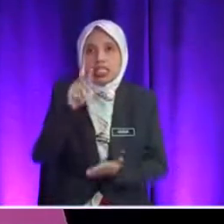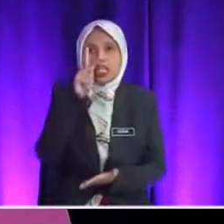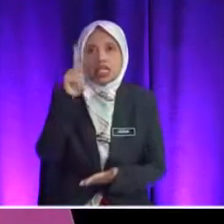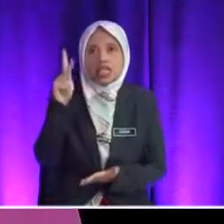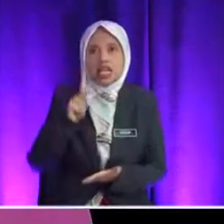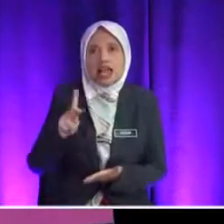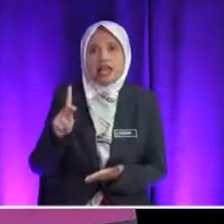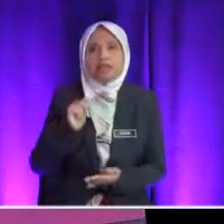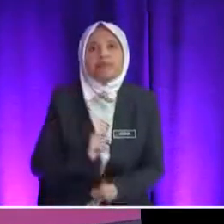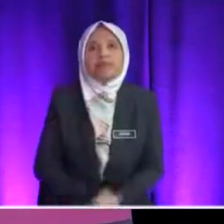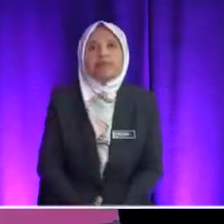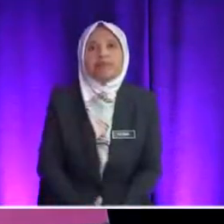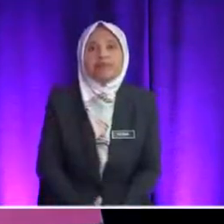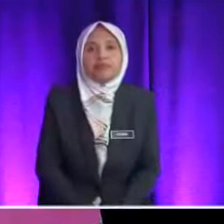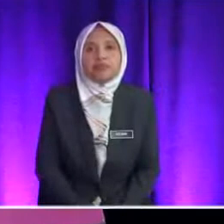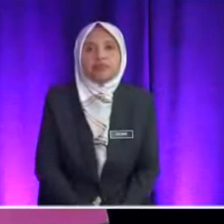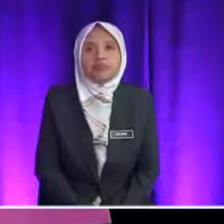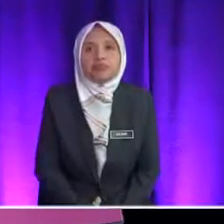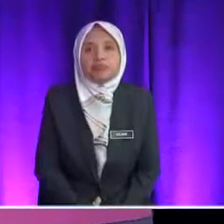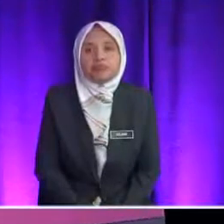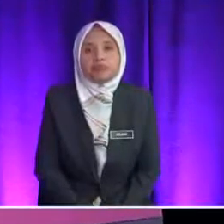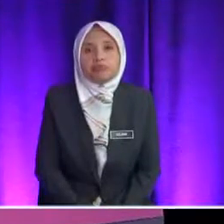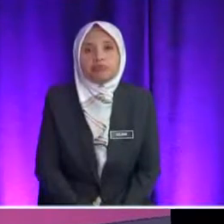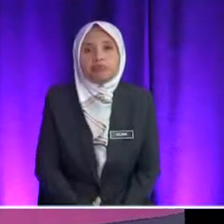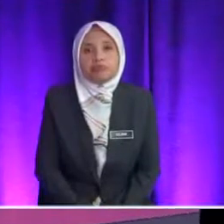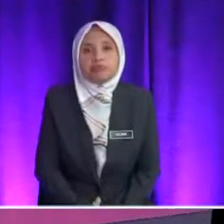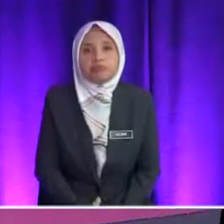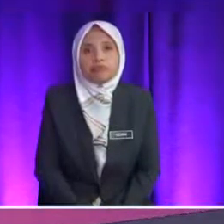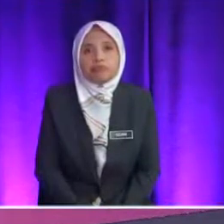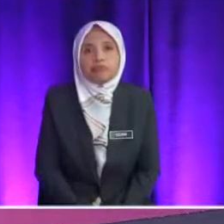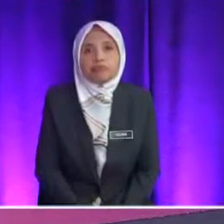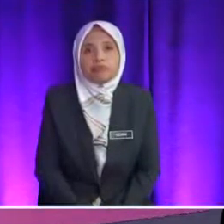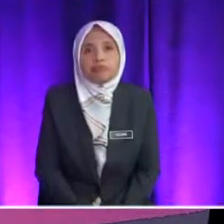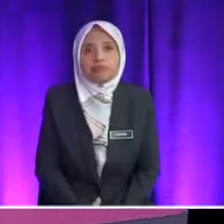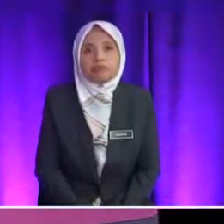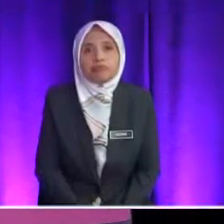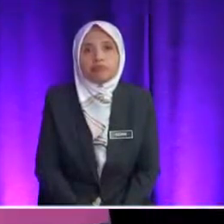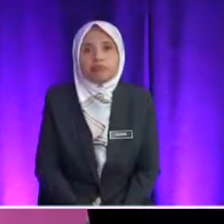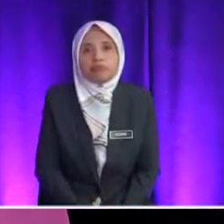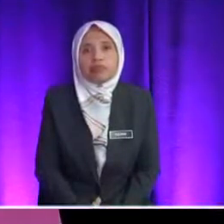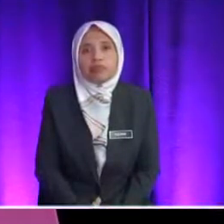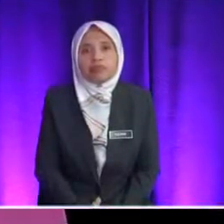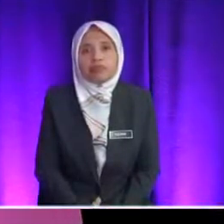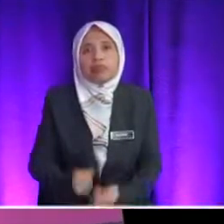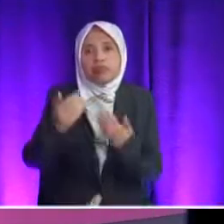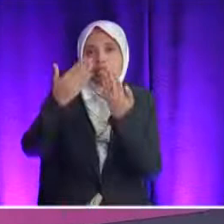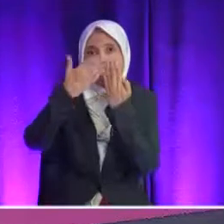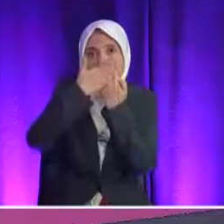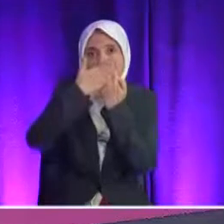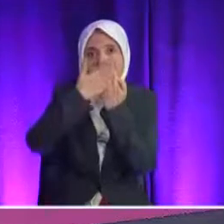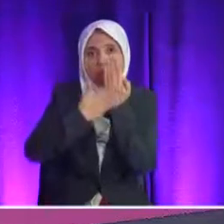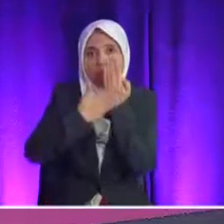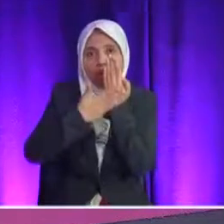kita ya hahaha gosok datashack Tedja selalu melihat as dan ke bawah atas Allah